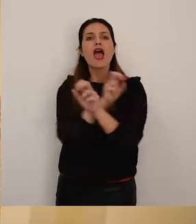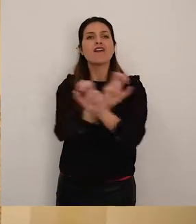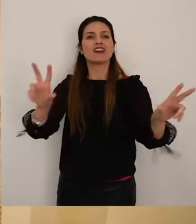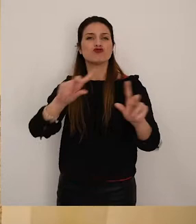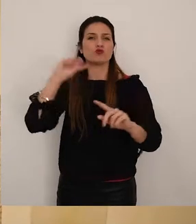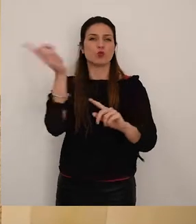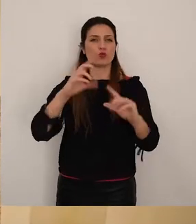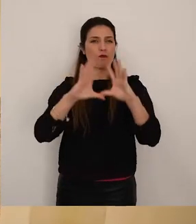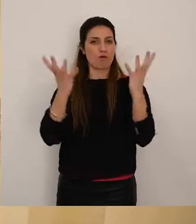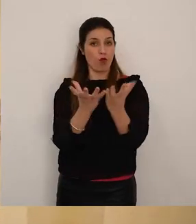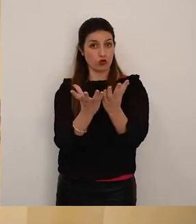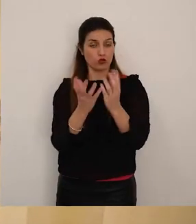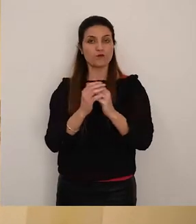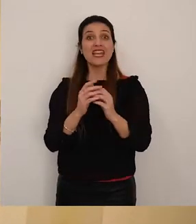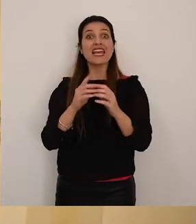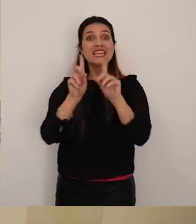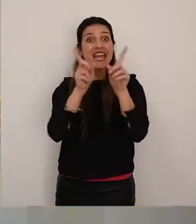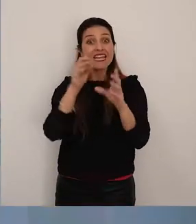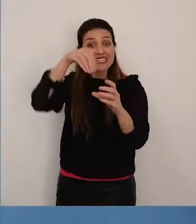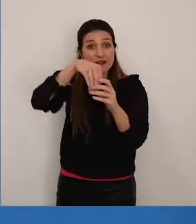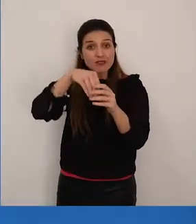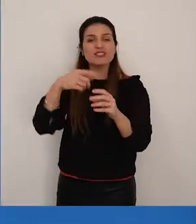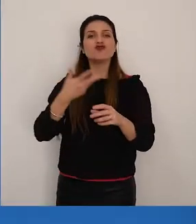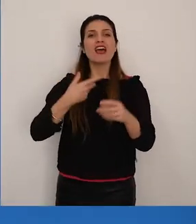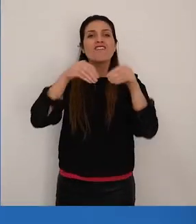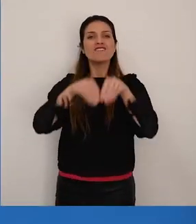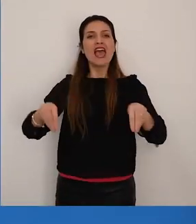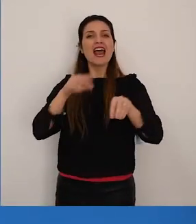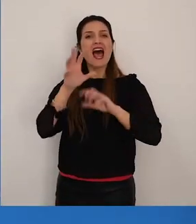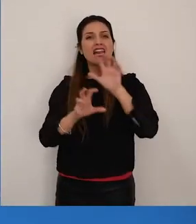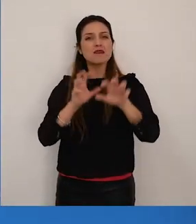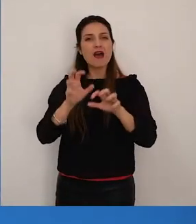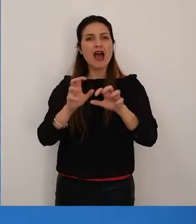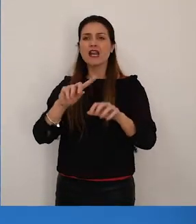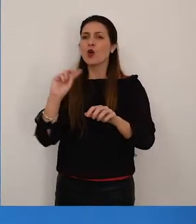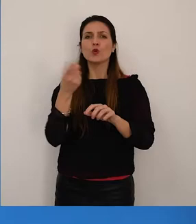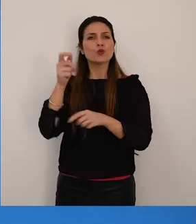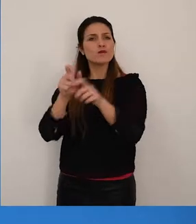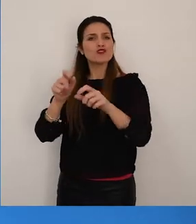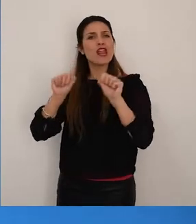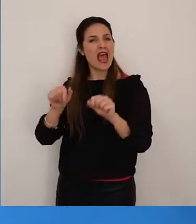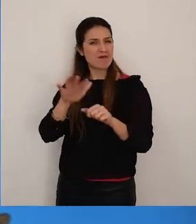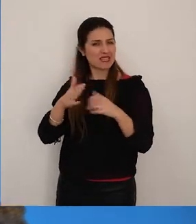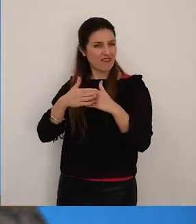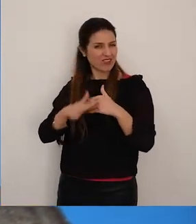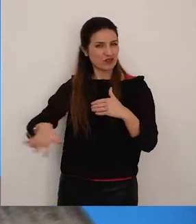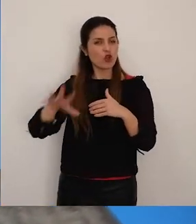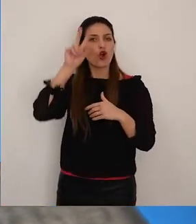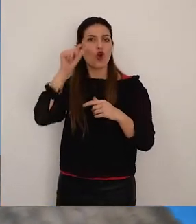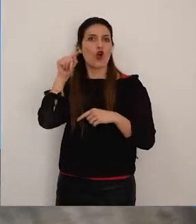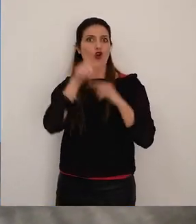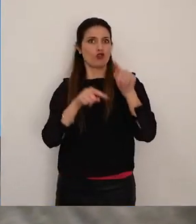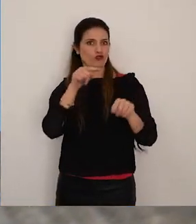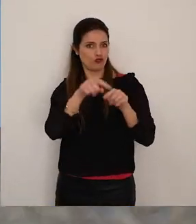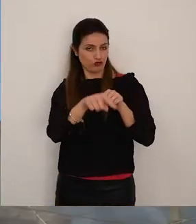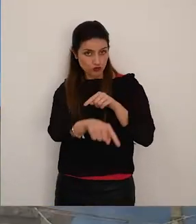Un tempo, nei pressi della cappella, si svolgeva la Fiera degli Animali, molto seguita e conosciuta dalle popolazioni locali. Essa